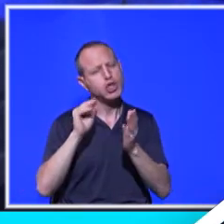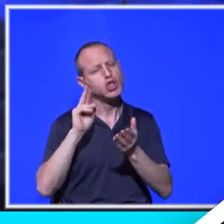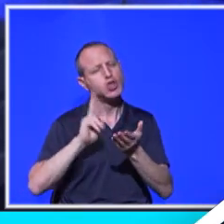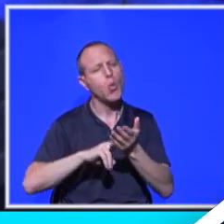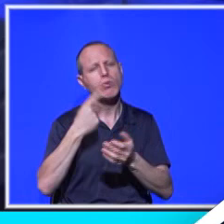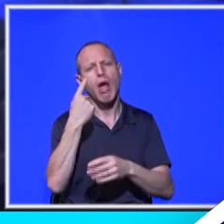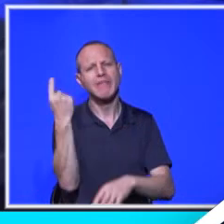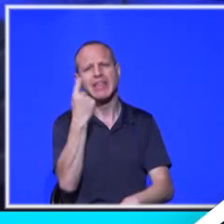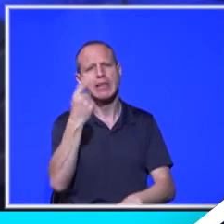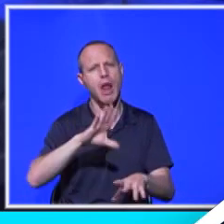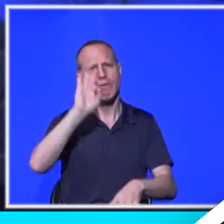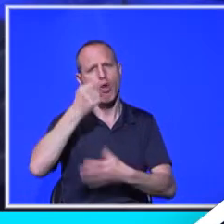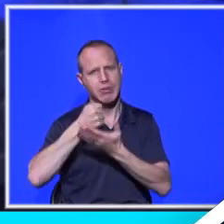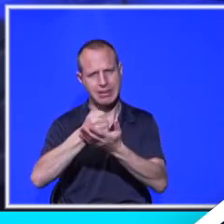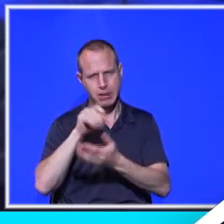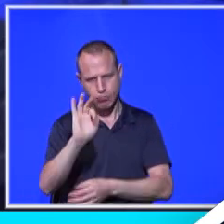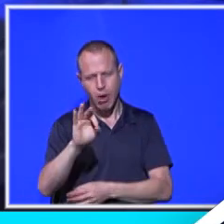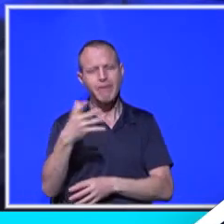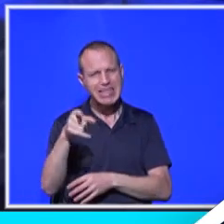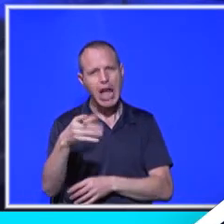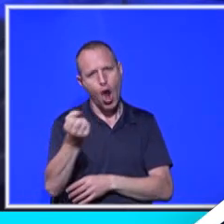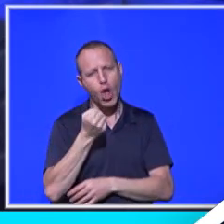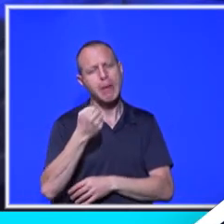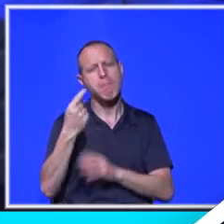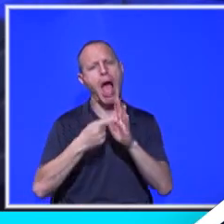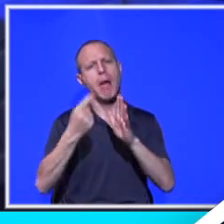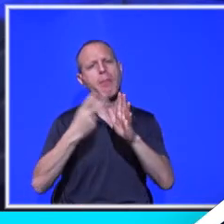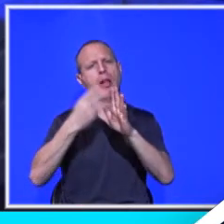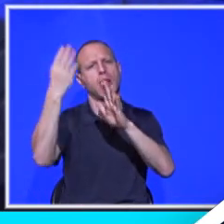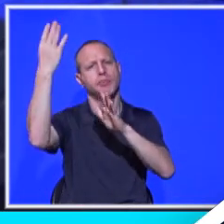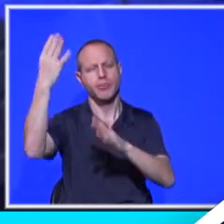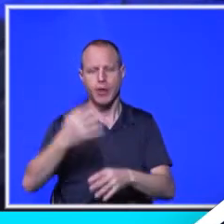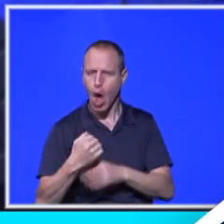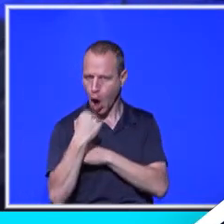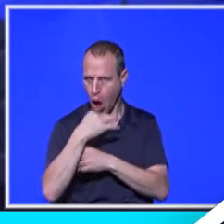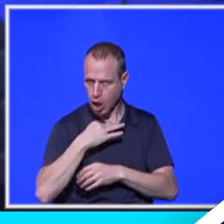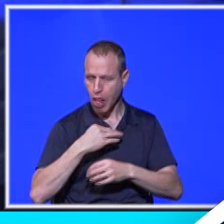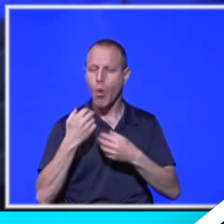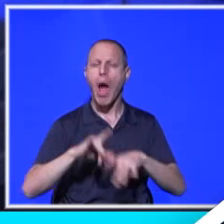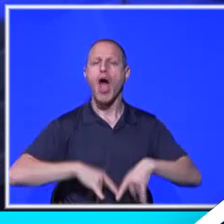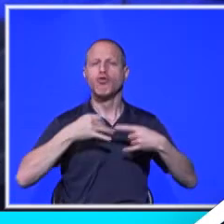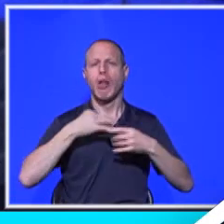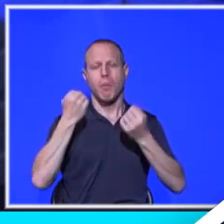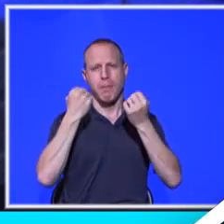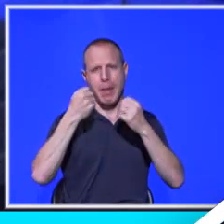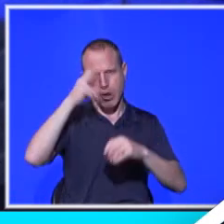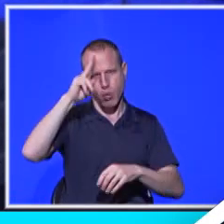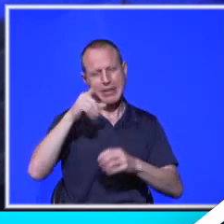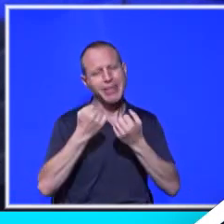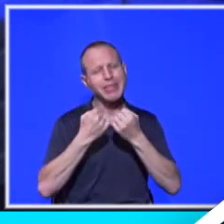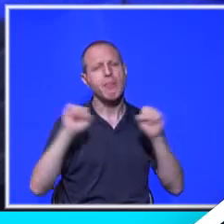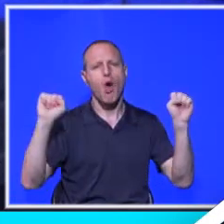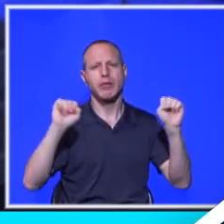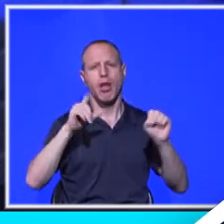לבחור את הנציגים שלהם, ואת זה לוקחים להם פעם אחר פעם. הכוח שלנו, החיות שלנו בליכוד, זה הדמוקרטיה, שאנשים יכולים להתקדם,